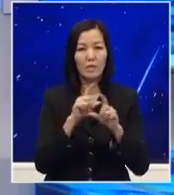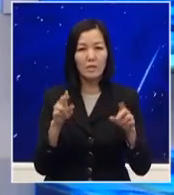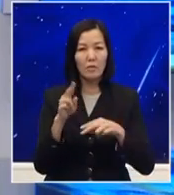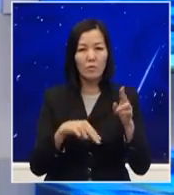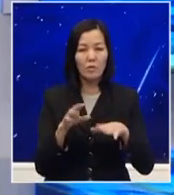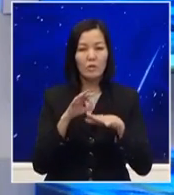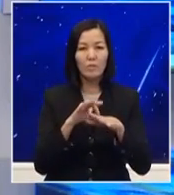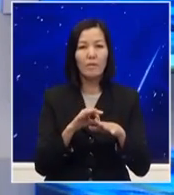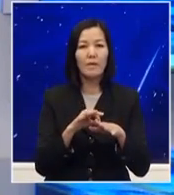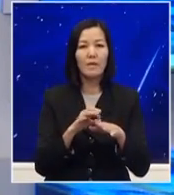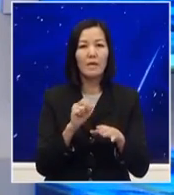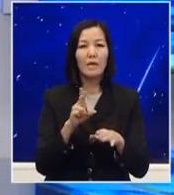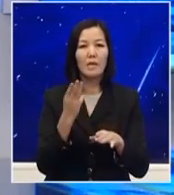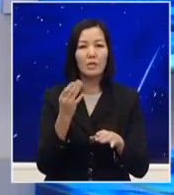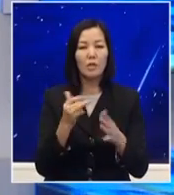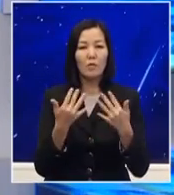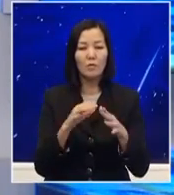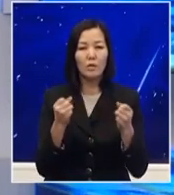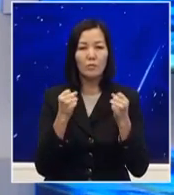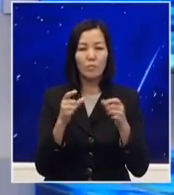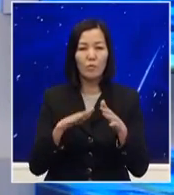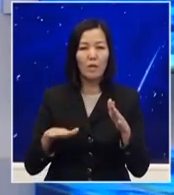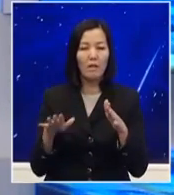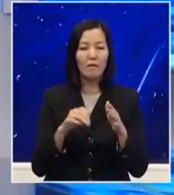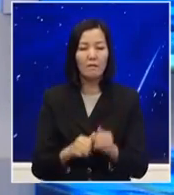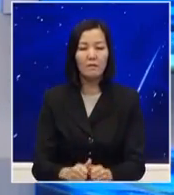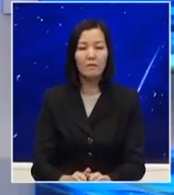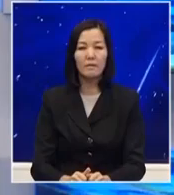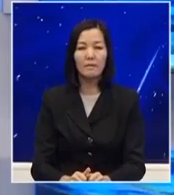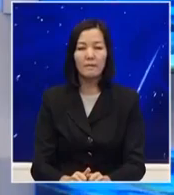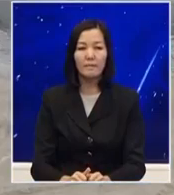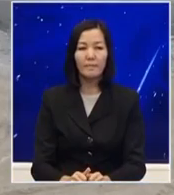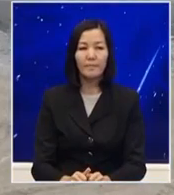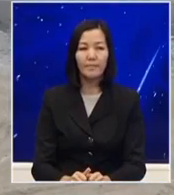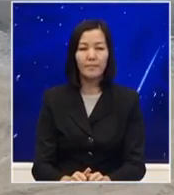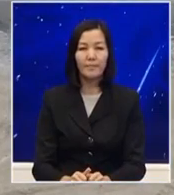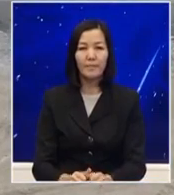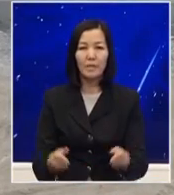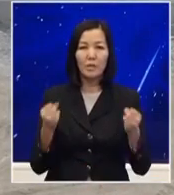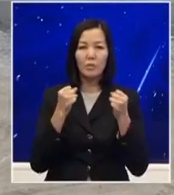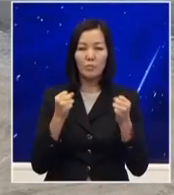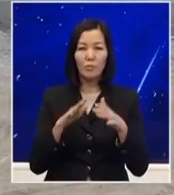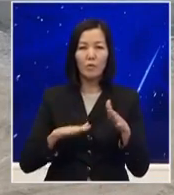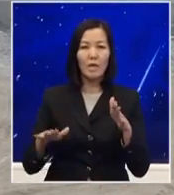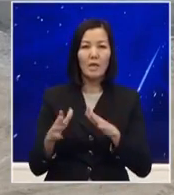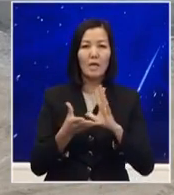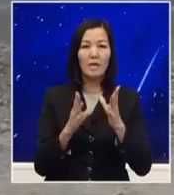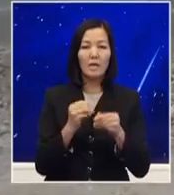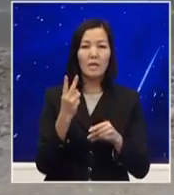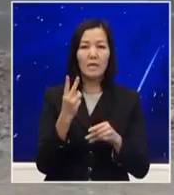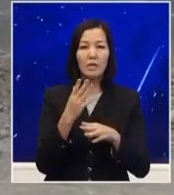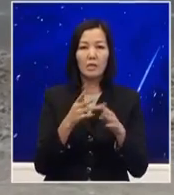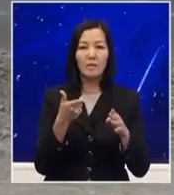нысан құрылысы бар. Соның бірі Ақши ауылындағы спорт алаңы. Спорт алаңының аумағы 2,5